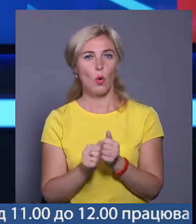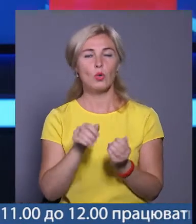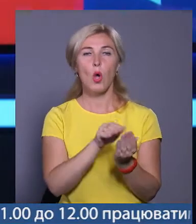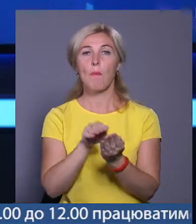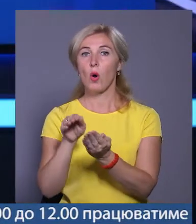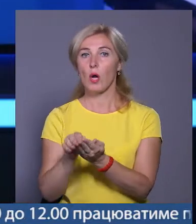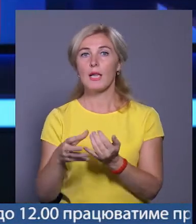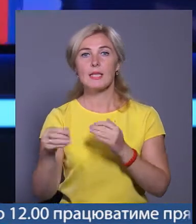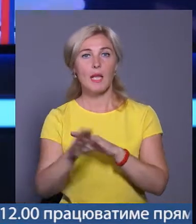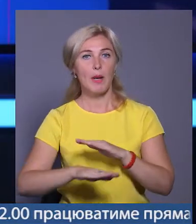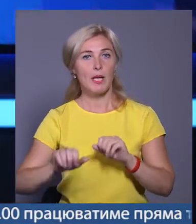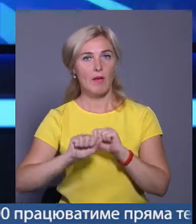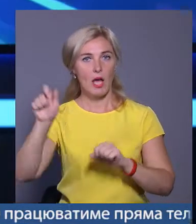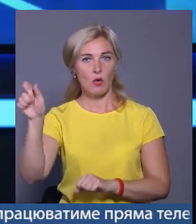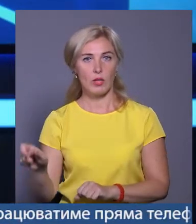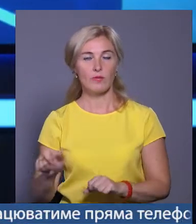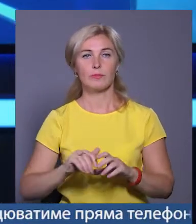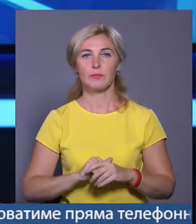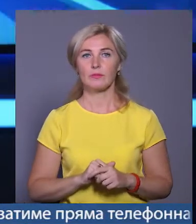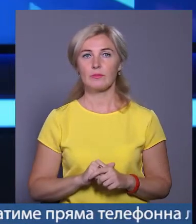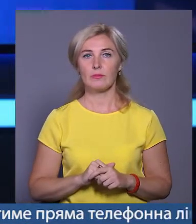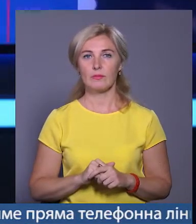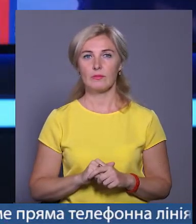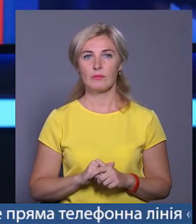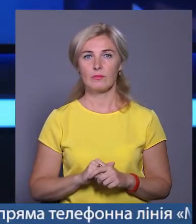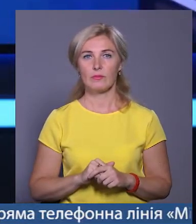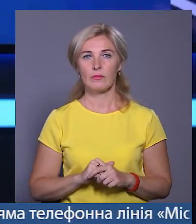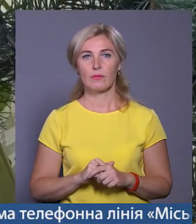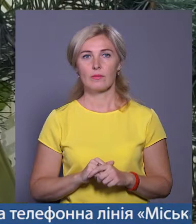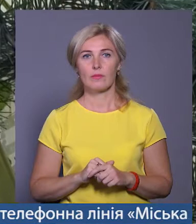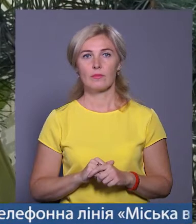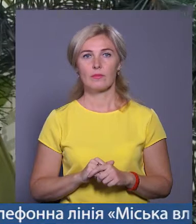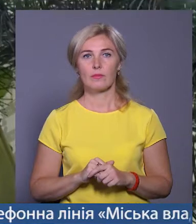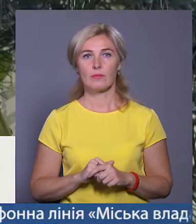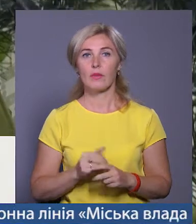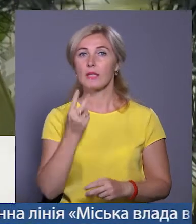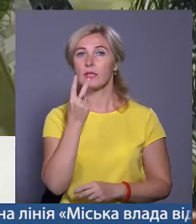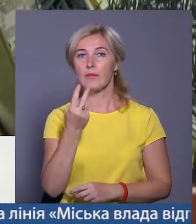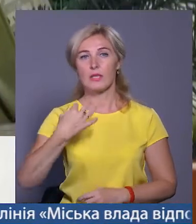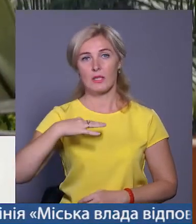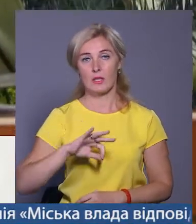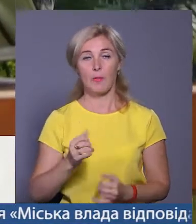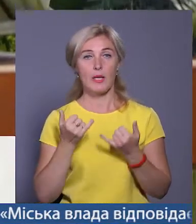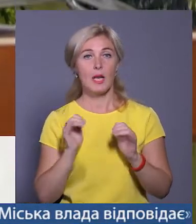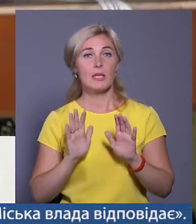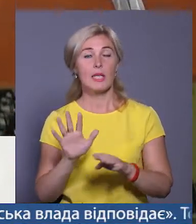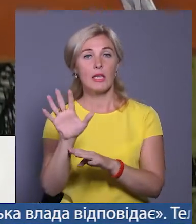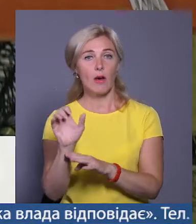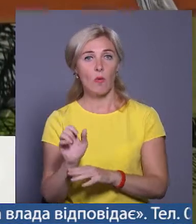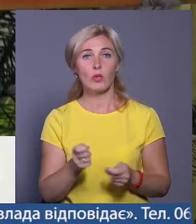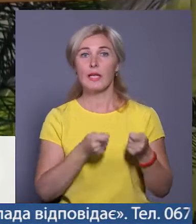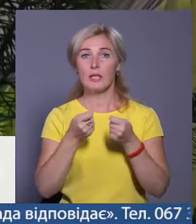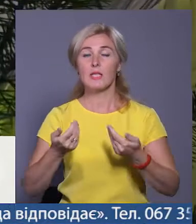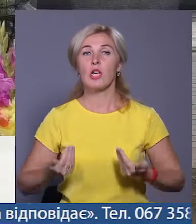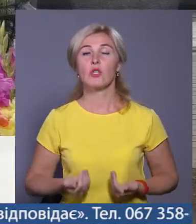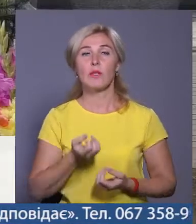могили земляків-героїв. Аліна Косарева продовжить. Дивиться на сина тепер лише на фото та несе йому